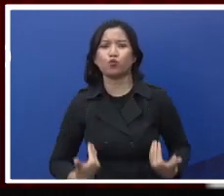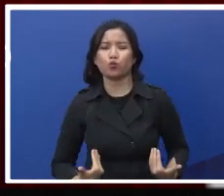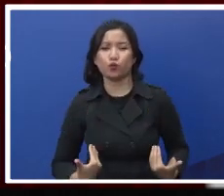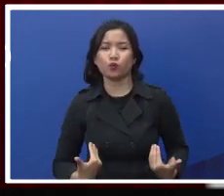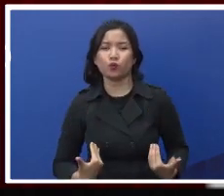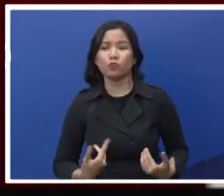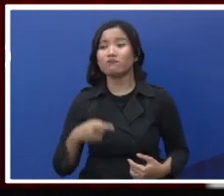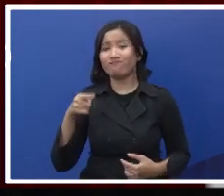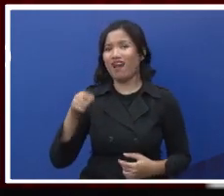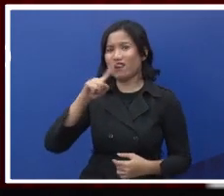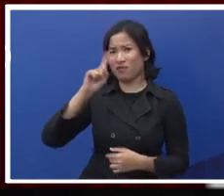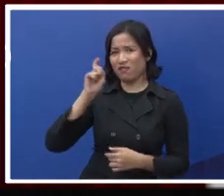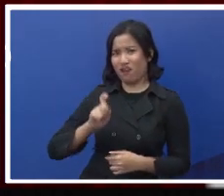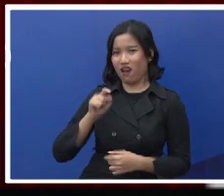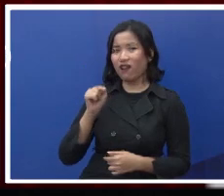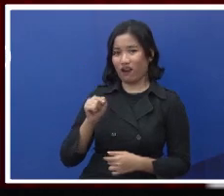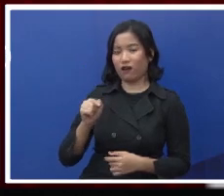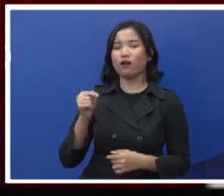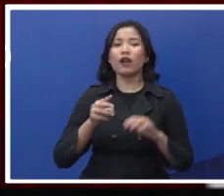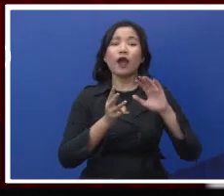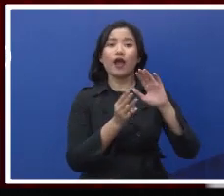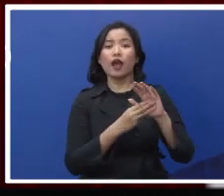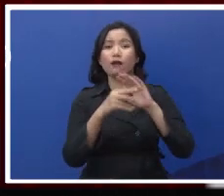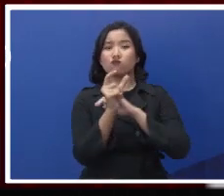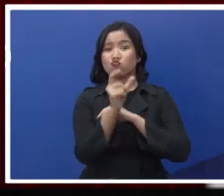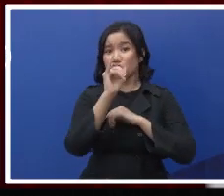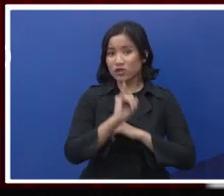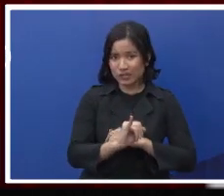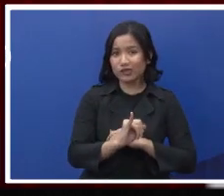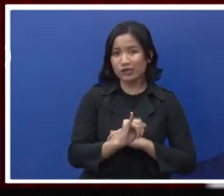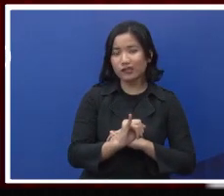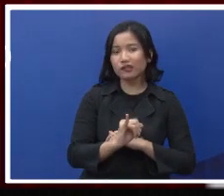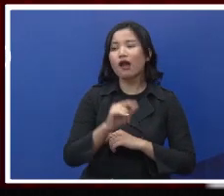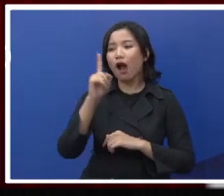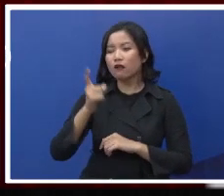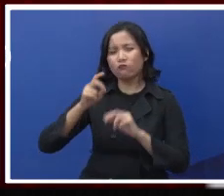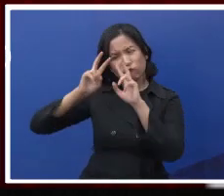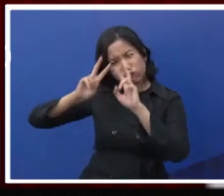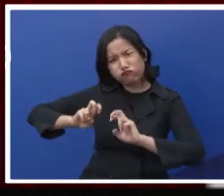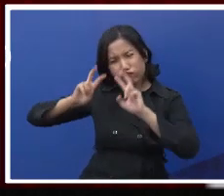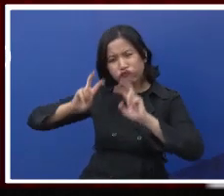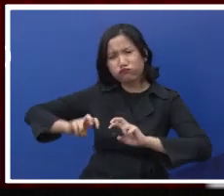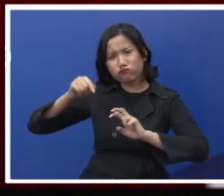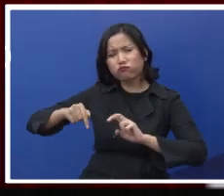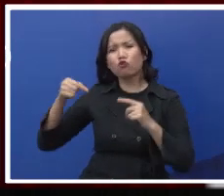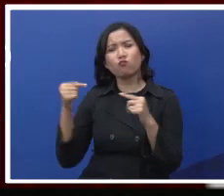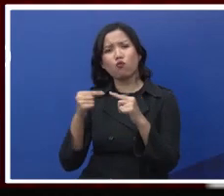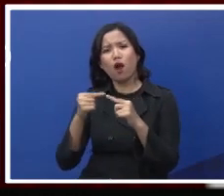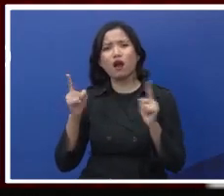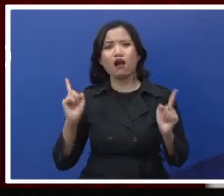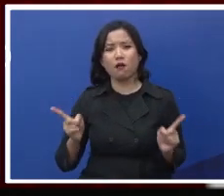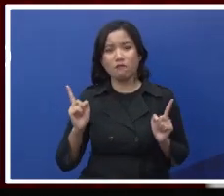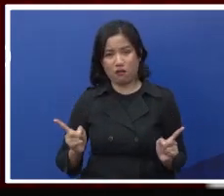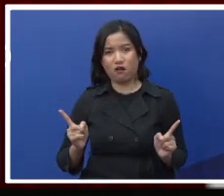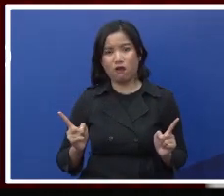dasar pertanyaan itu kemudian Majelis Ulama Indonesia melakukan pengkajian secara keagamaan